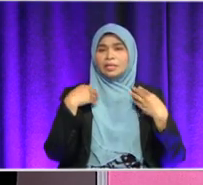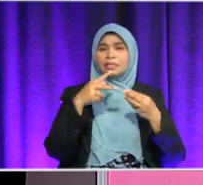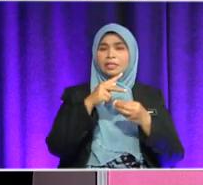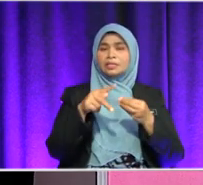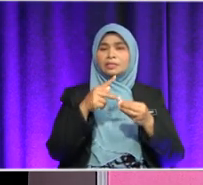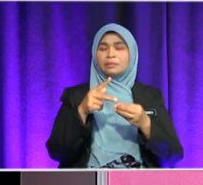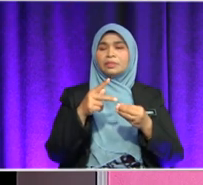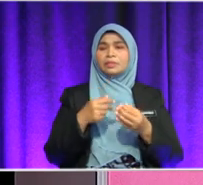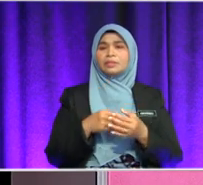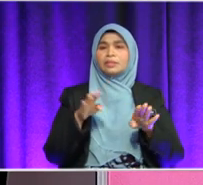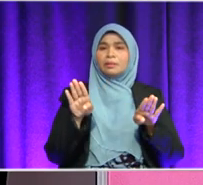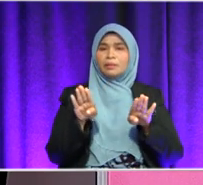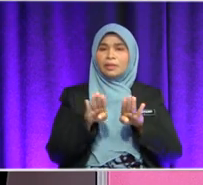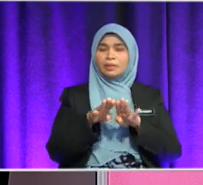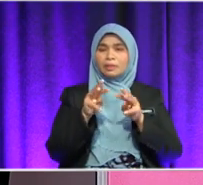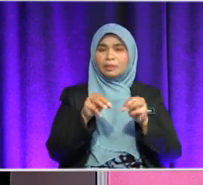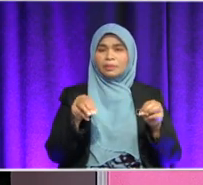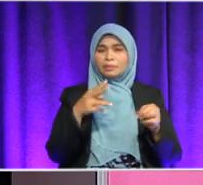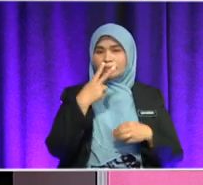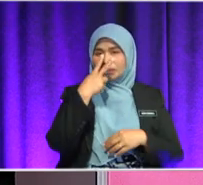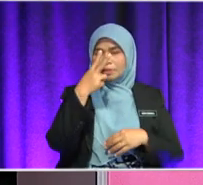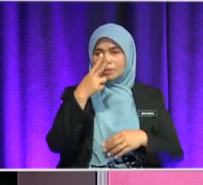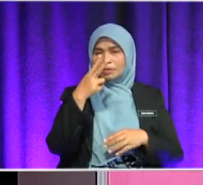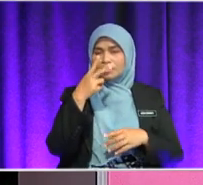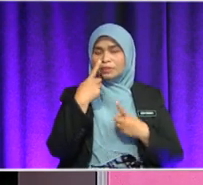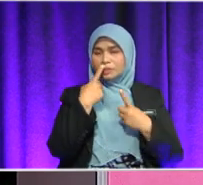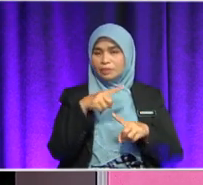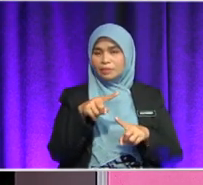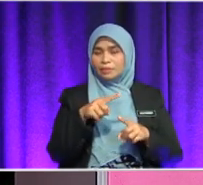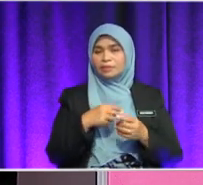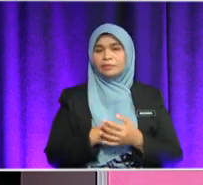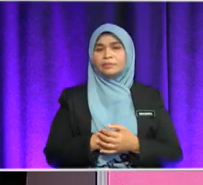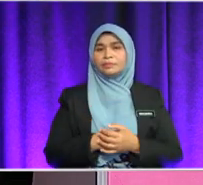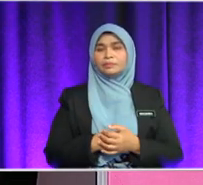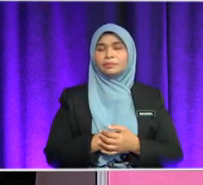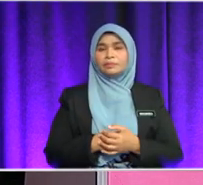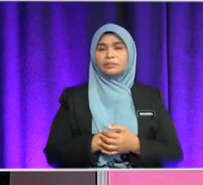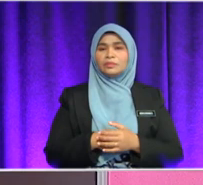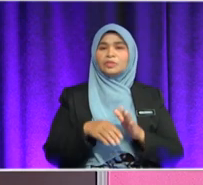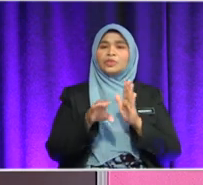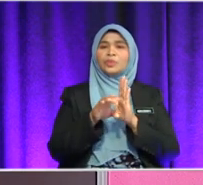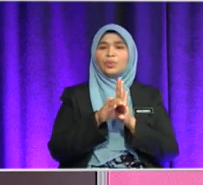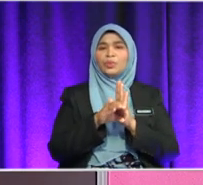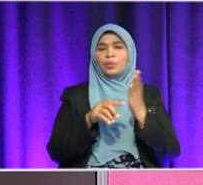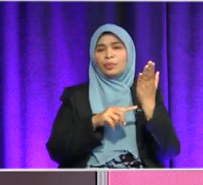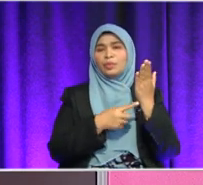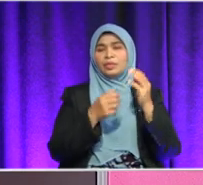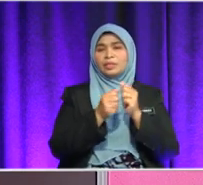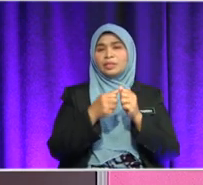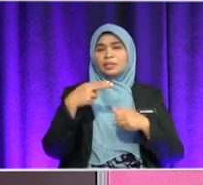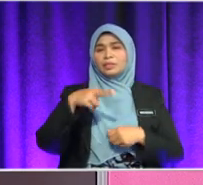sebagaimana murid-muri lihat pada jawaban ini sampai satu contoh hujah saya Kenapa mulai kadang hujan